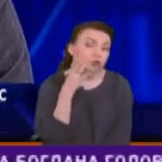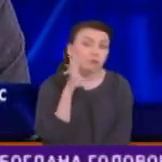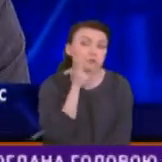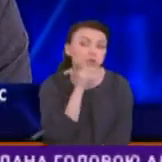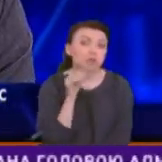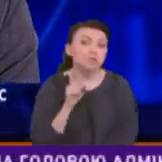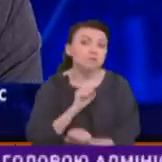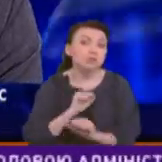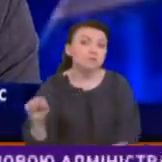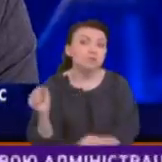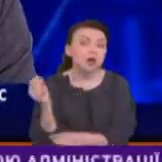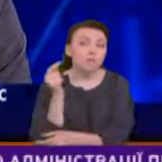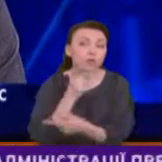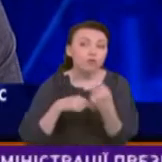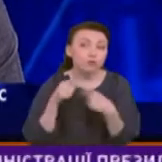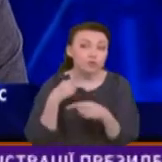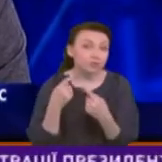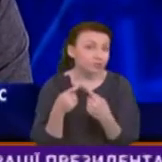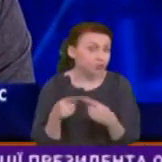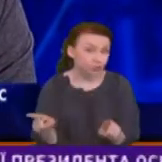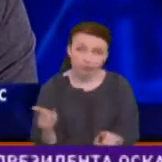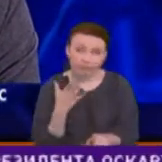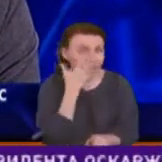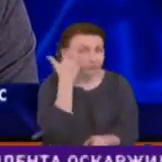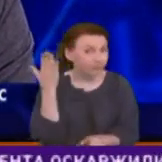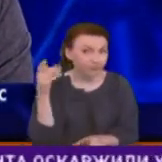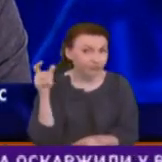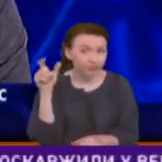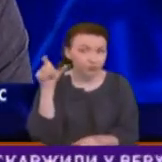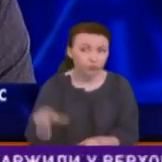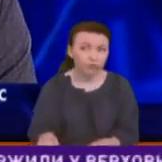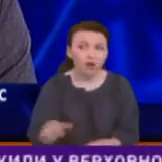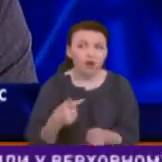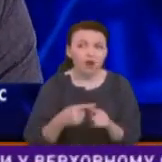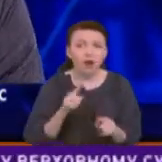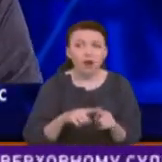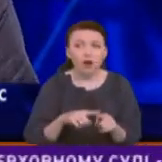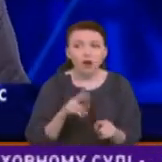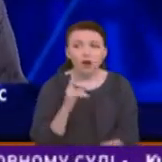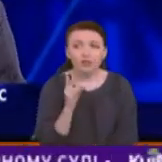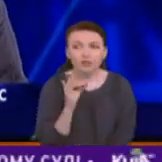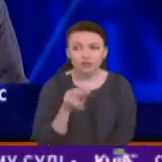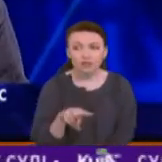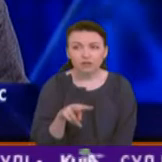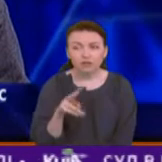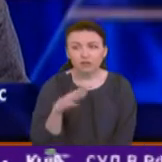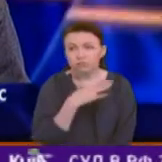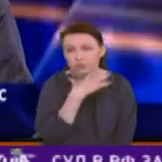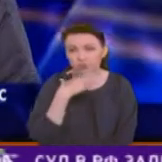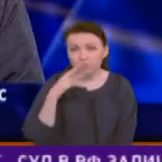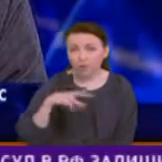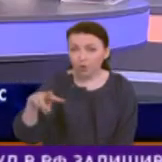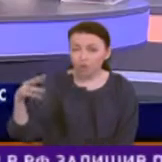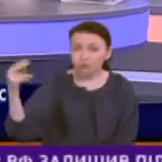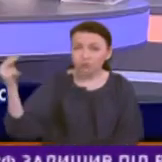сміливості повертатися іншим одіозним фігурам, то, зрештою, така людина, яка має багатомільйонну пасту, ну, Портнов не має багатомільйонної пастви, правда, в Україні, але